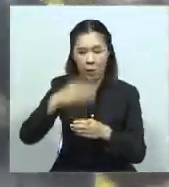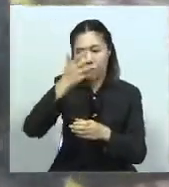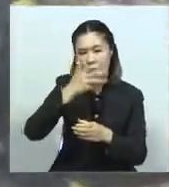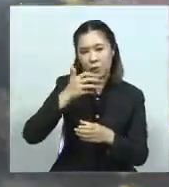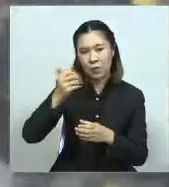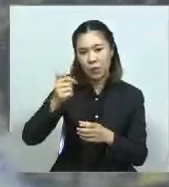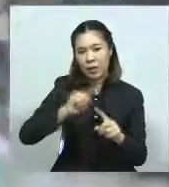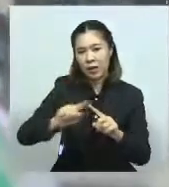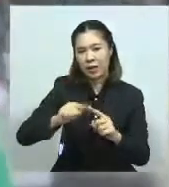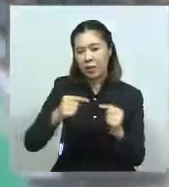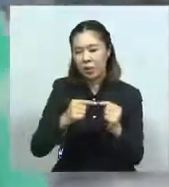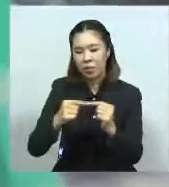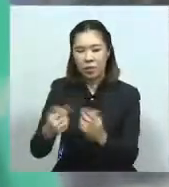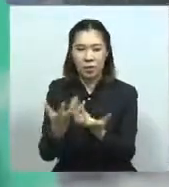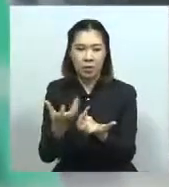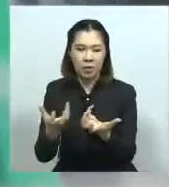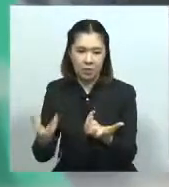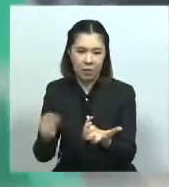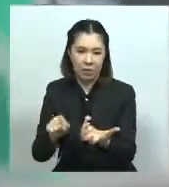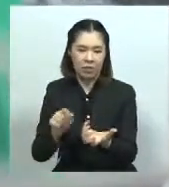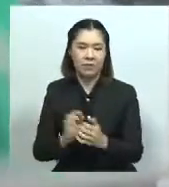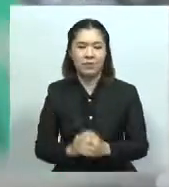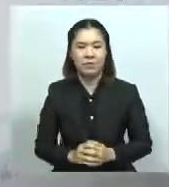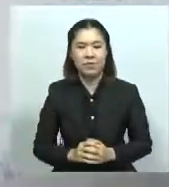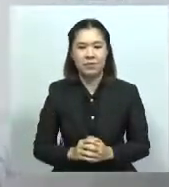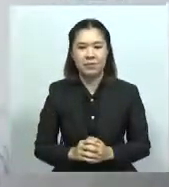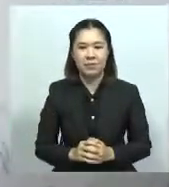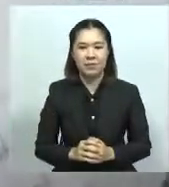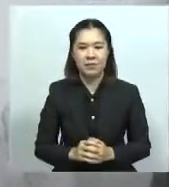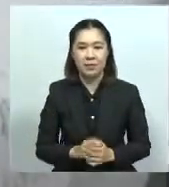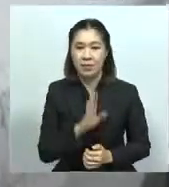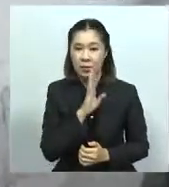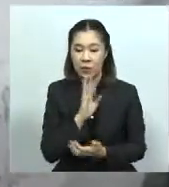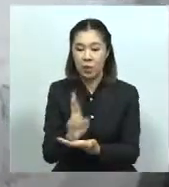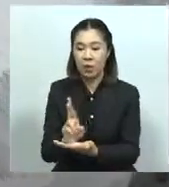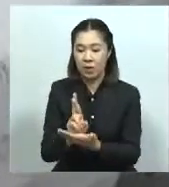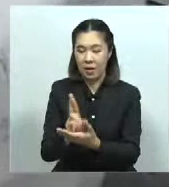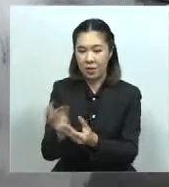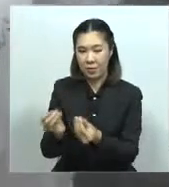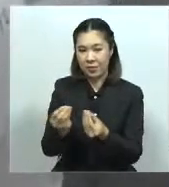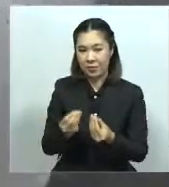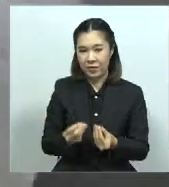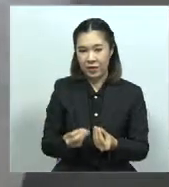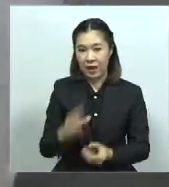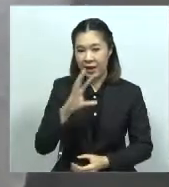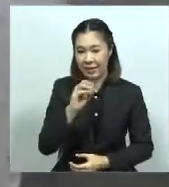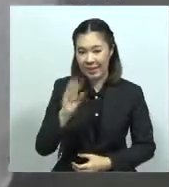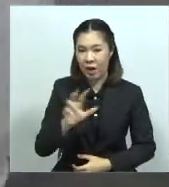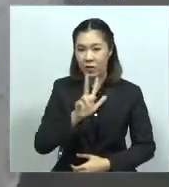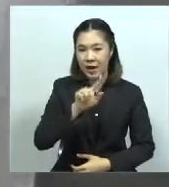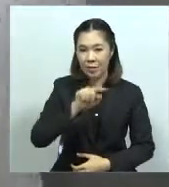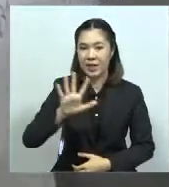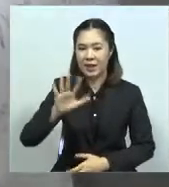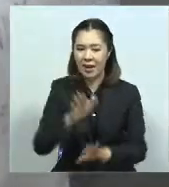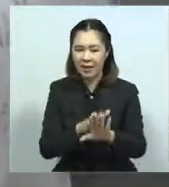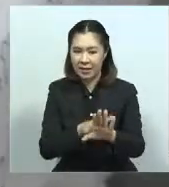รวมถึงการต่อยอดให้กับผลิตภัณฑ์ที่ได้รับรางวัลโดยหากได้รับรางวัลคัดสรรระหว่าง 3-5 ดาวติดต่อกัน